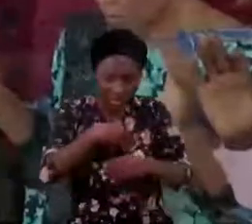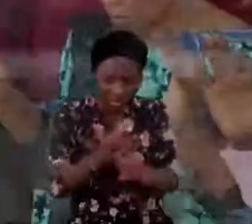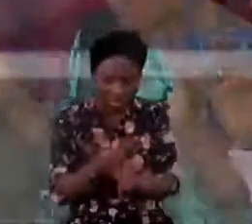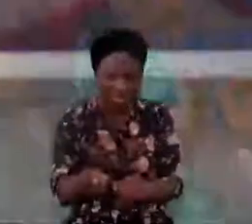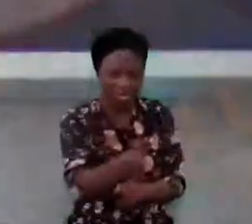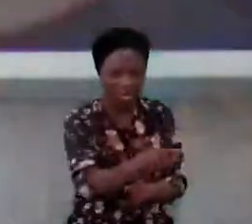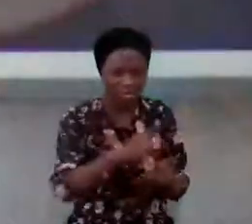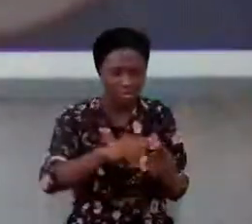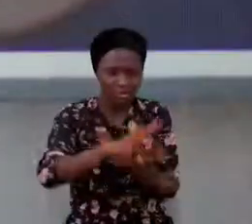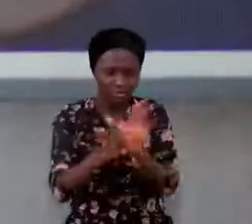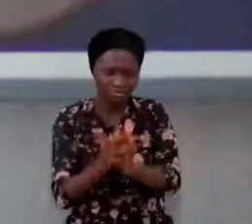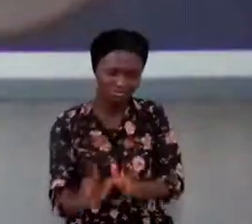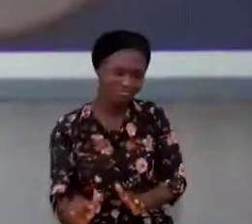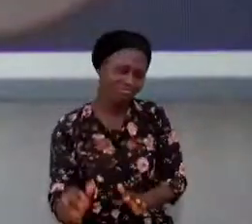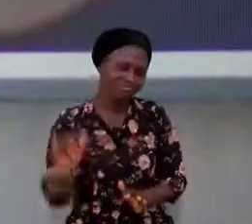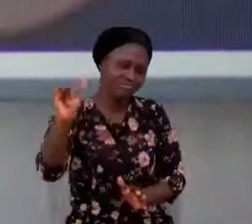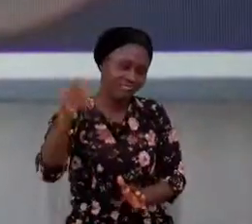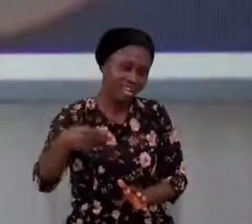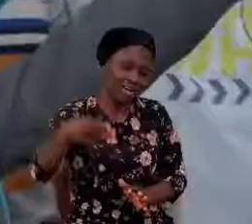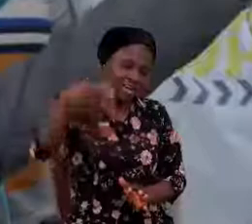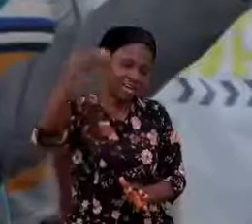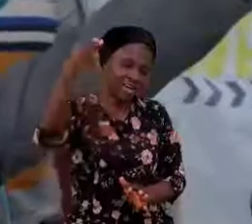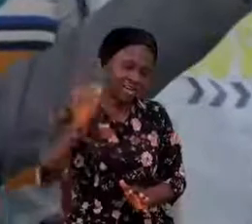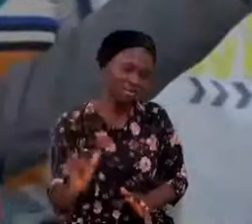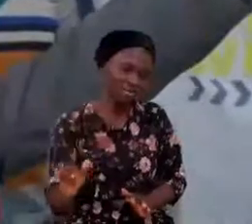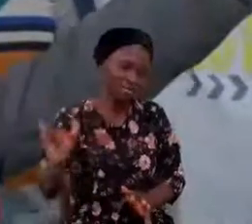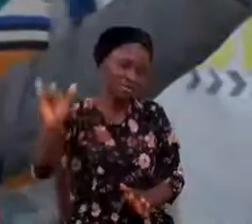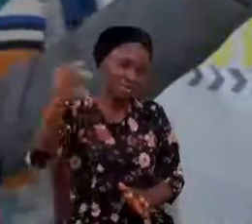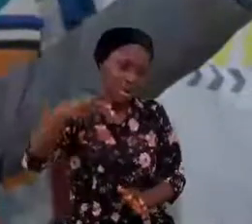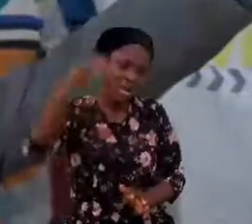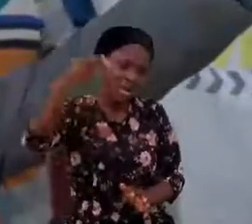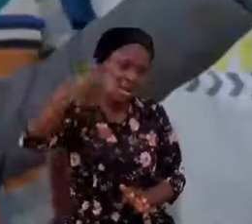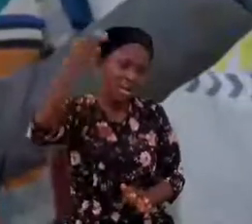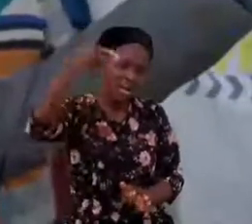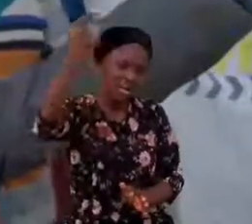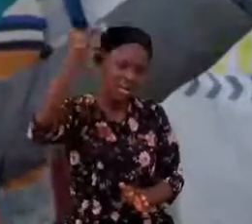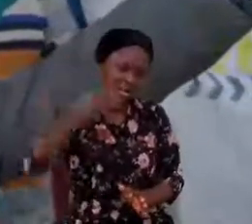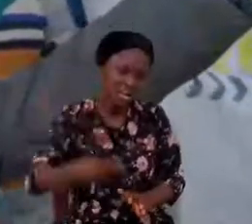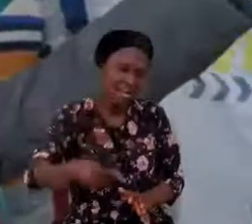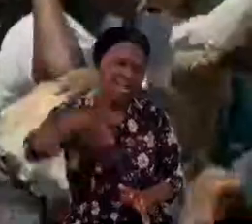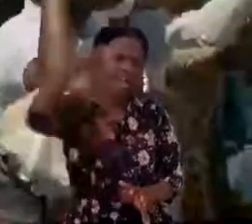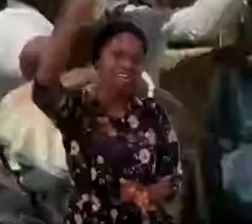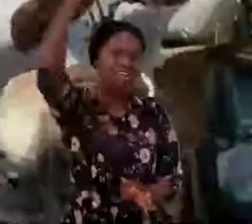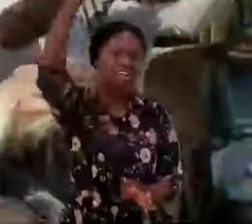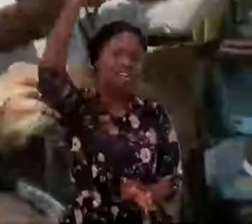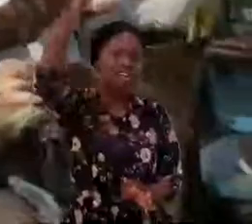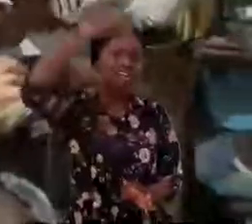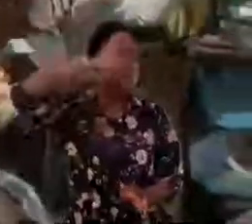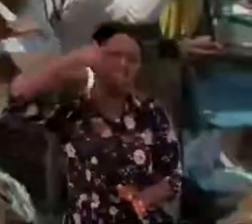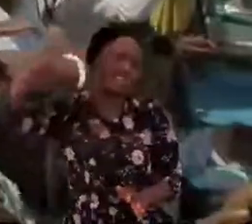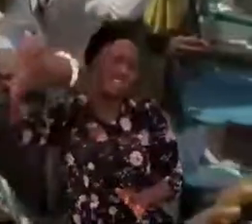plus haut. Plus haut, plus haut, plus